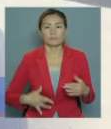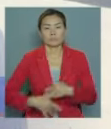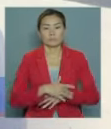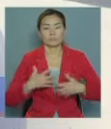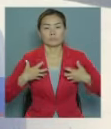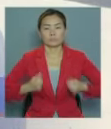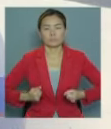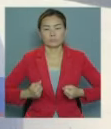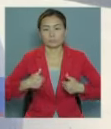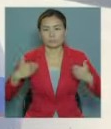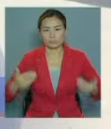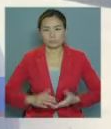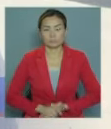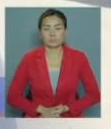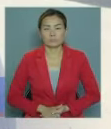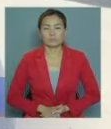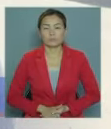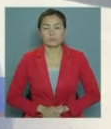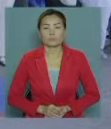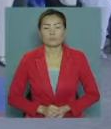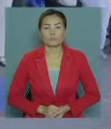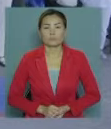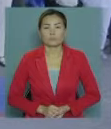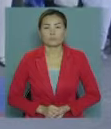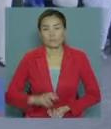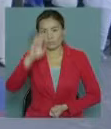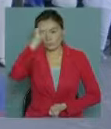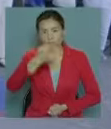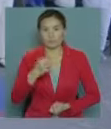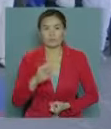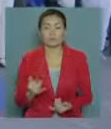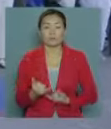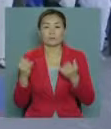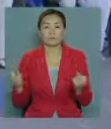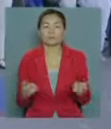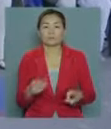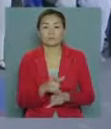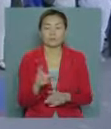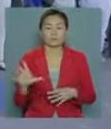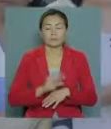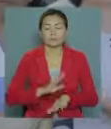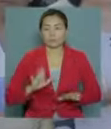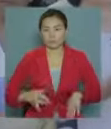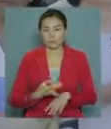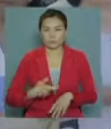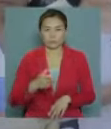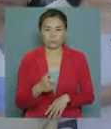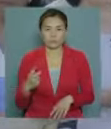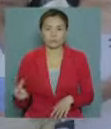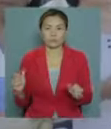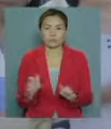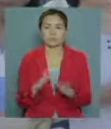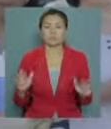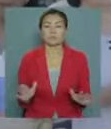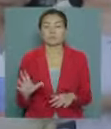аман болсын, Қазақстан көркейе берсін. Мемлекеттік рәміздерді құрметтеуге шақырған кеш барысында аудан өнерпаздарының